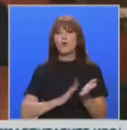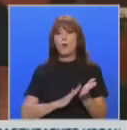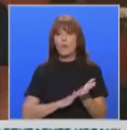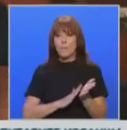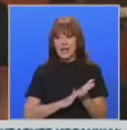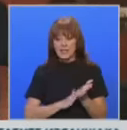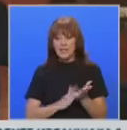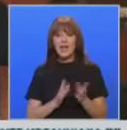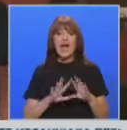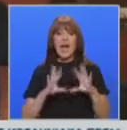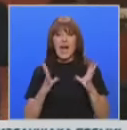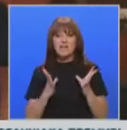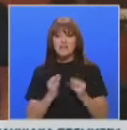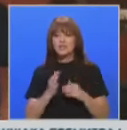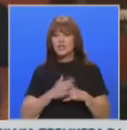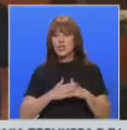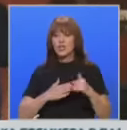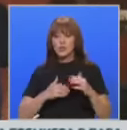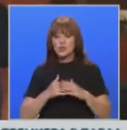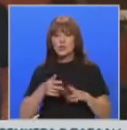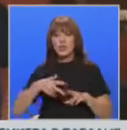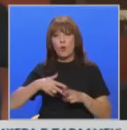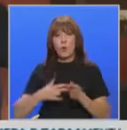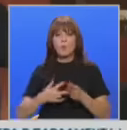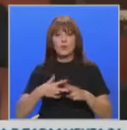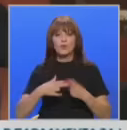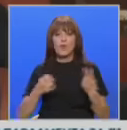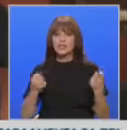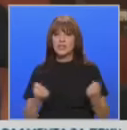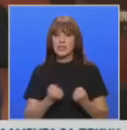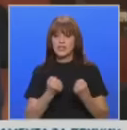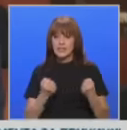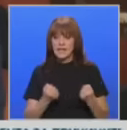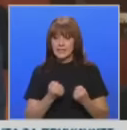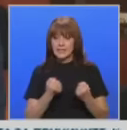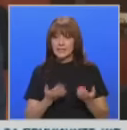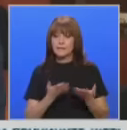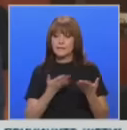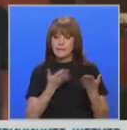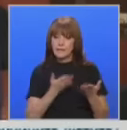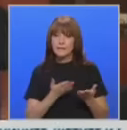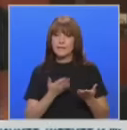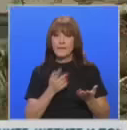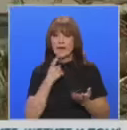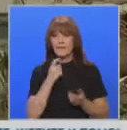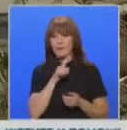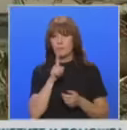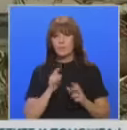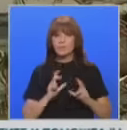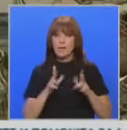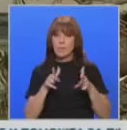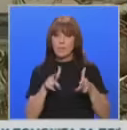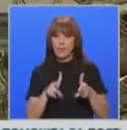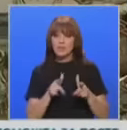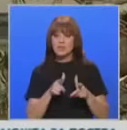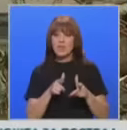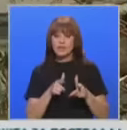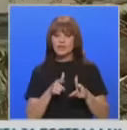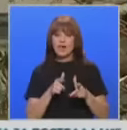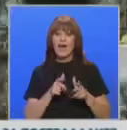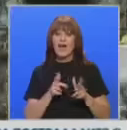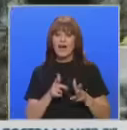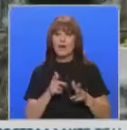а изобщо всички строително-монтажни дейности по повод изграждането и експлоатацията на въпросния мост. Моста е общинска